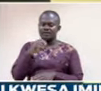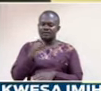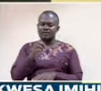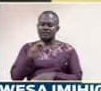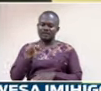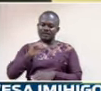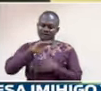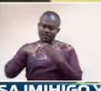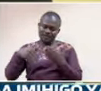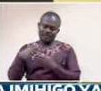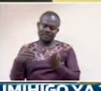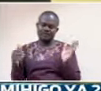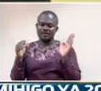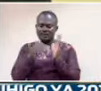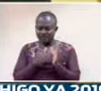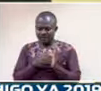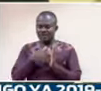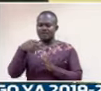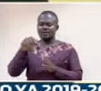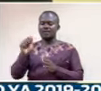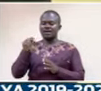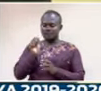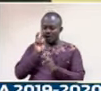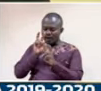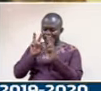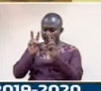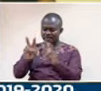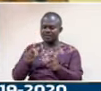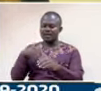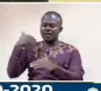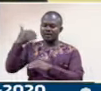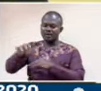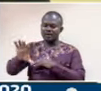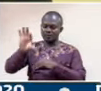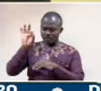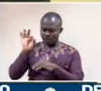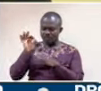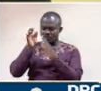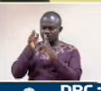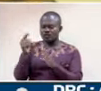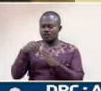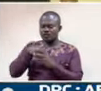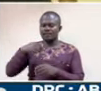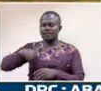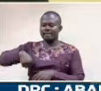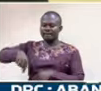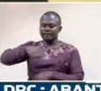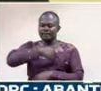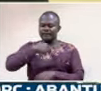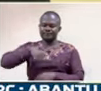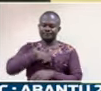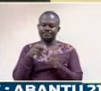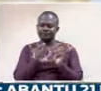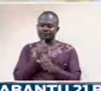yose. Papa warebye agatora umwe muri twe twari